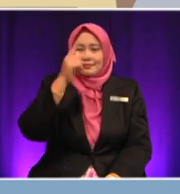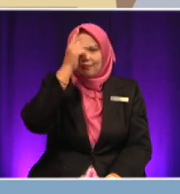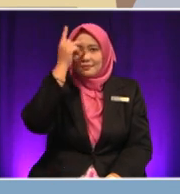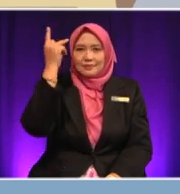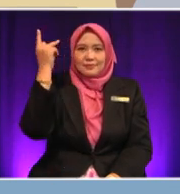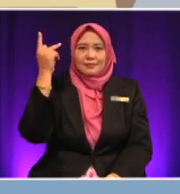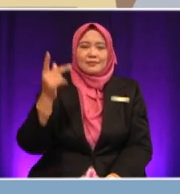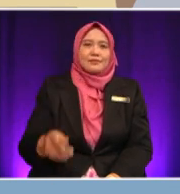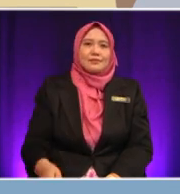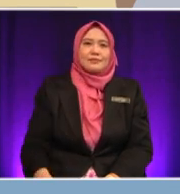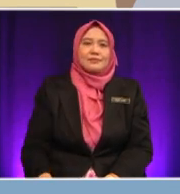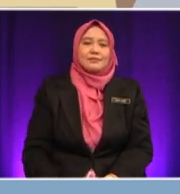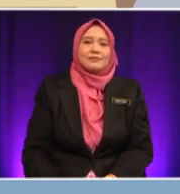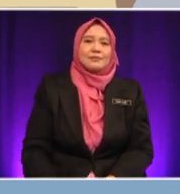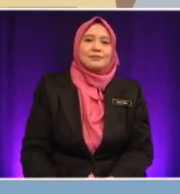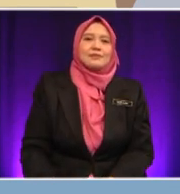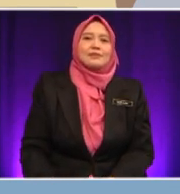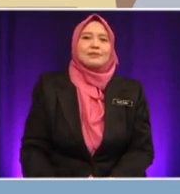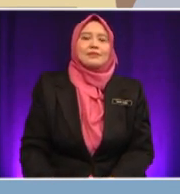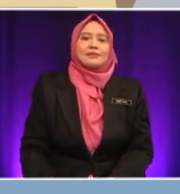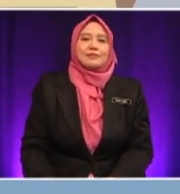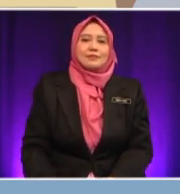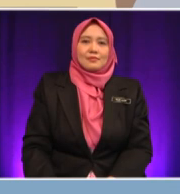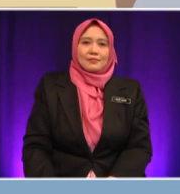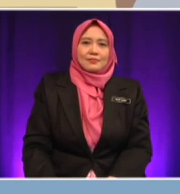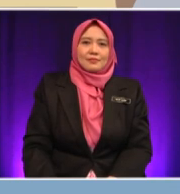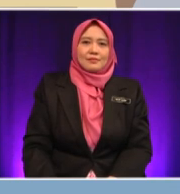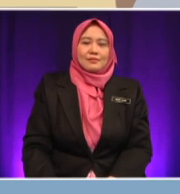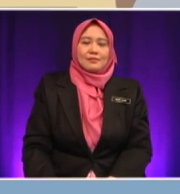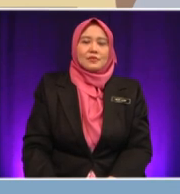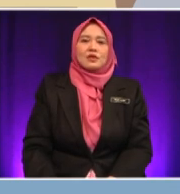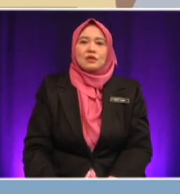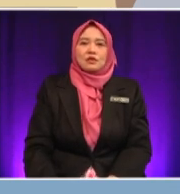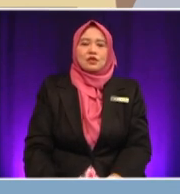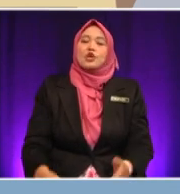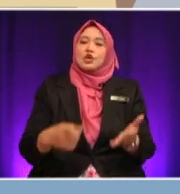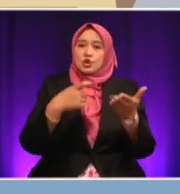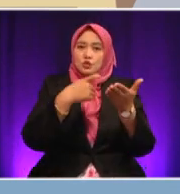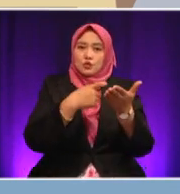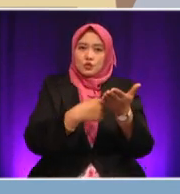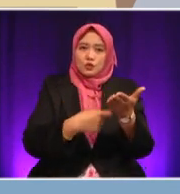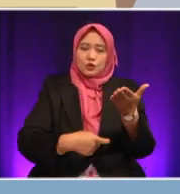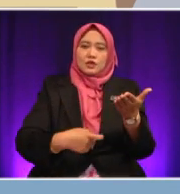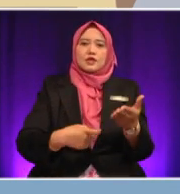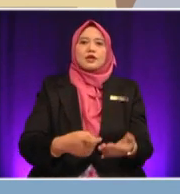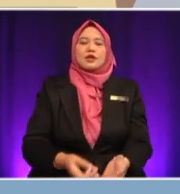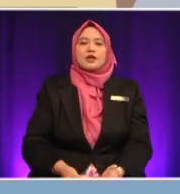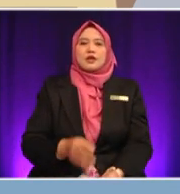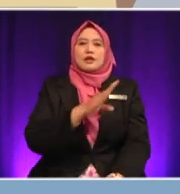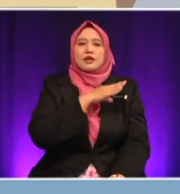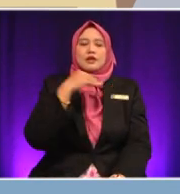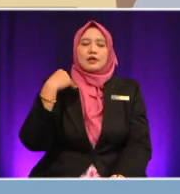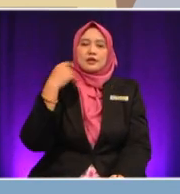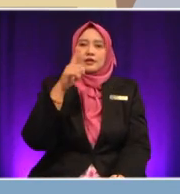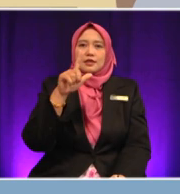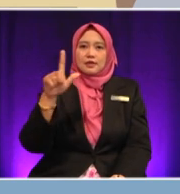merupakan sumber sumber pendapatan garis untuk pengetahuan semua negara kita ini